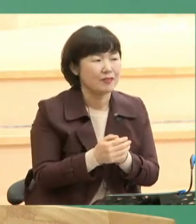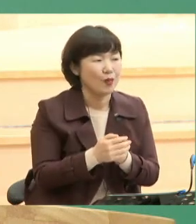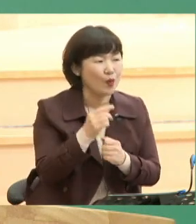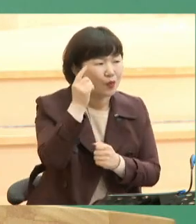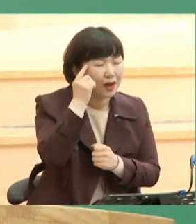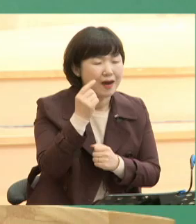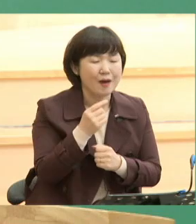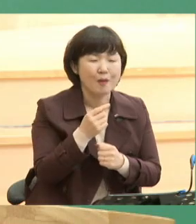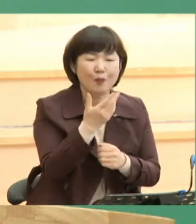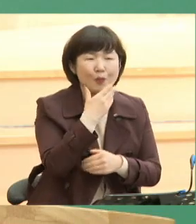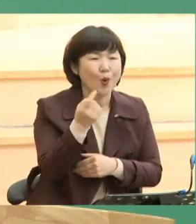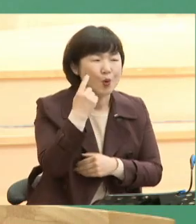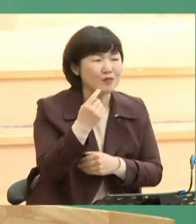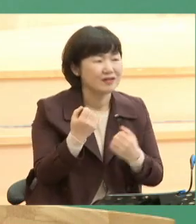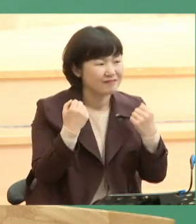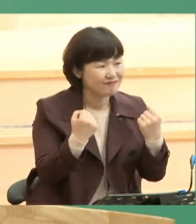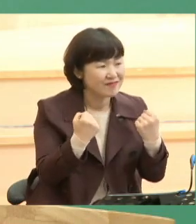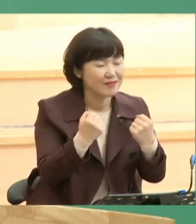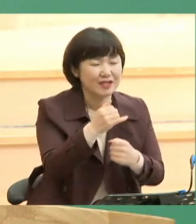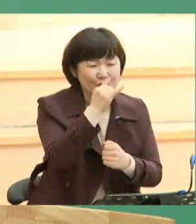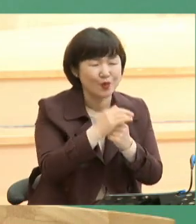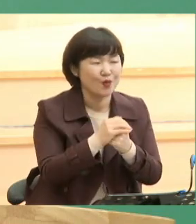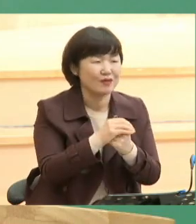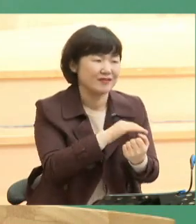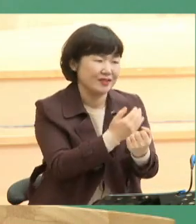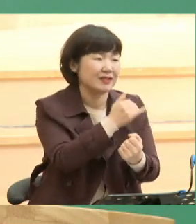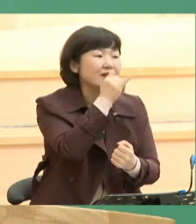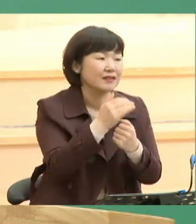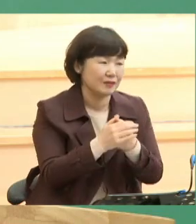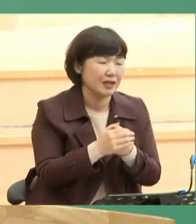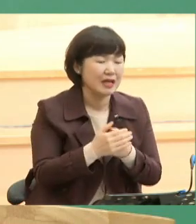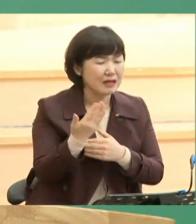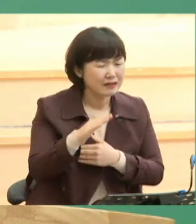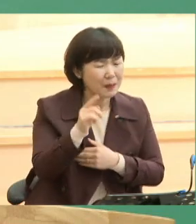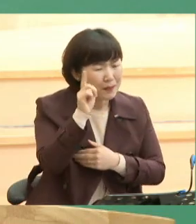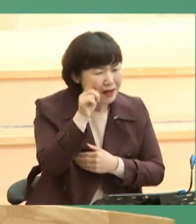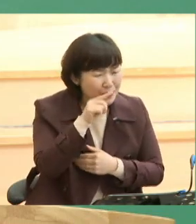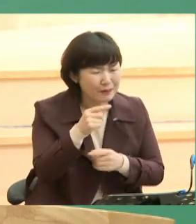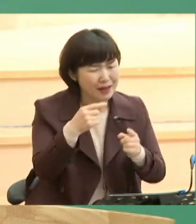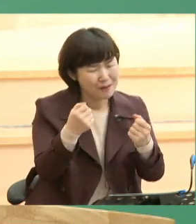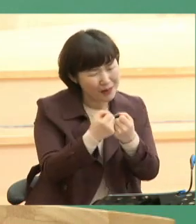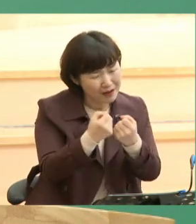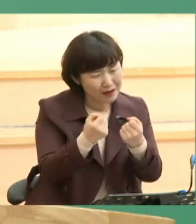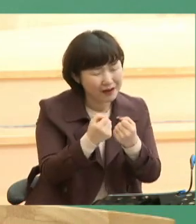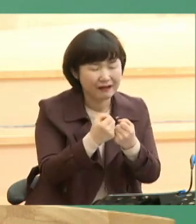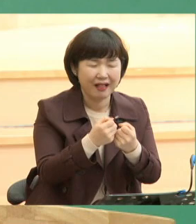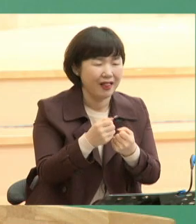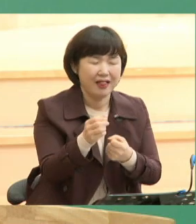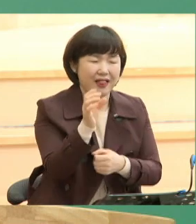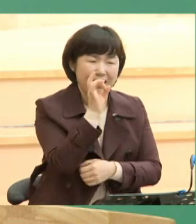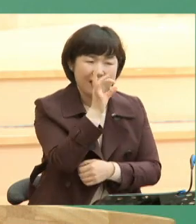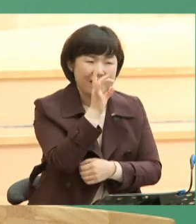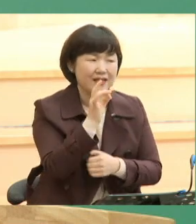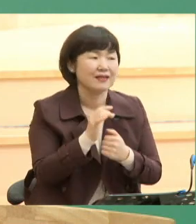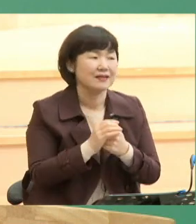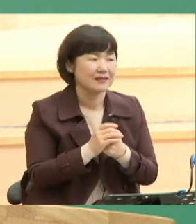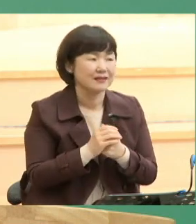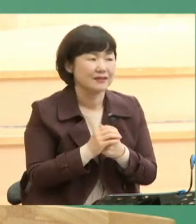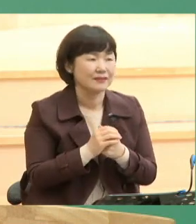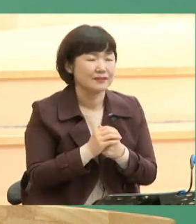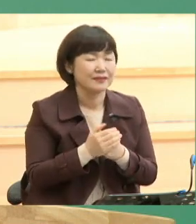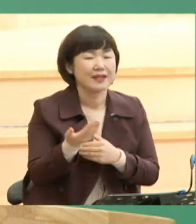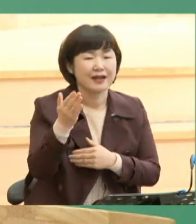생명 입니까 능력이 있으니까 그렇게 싸 오니까 힘드시죠 5 그러나